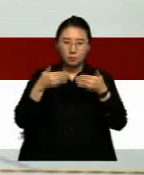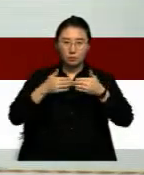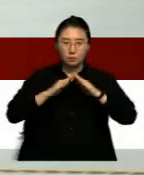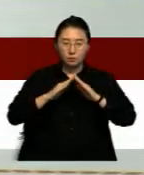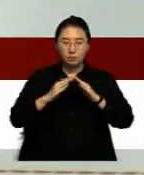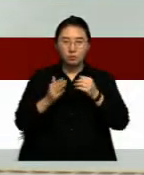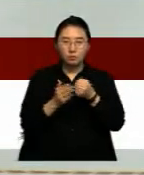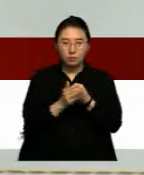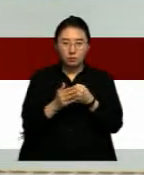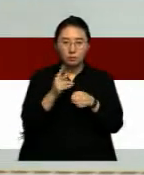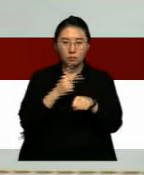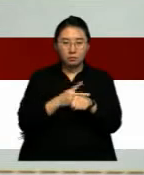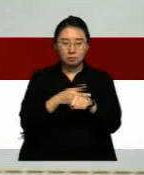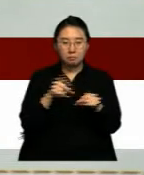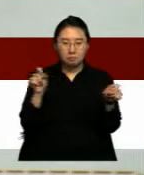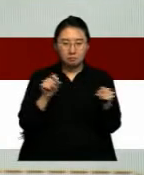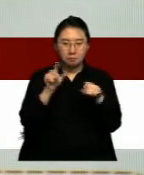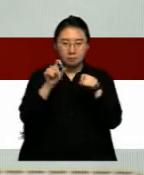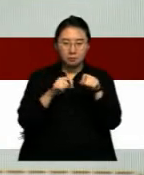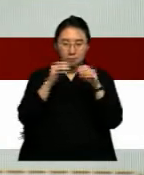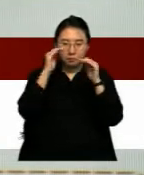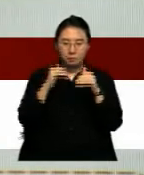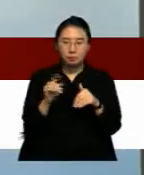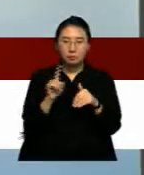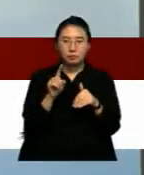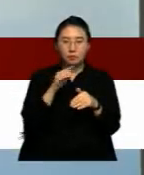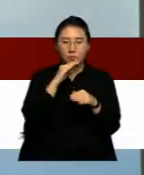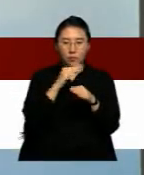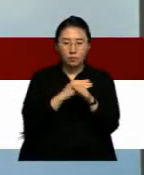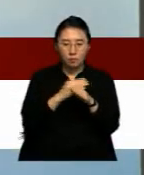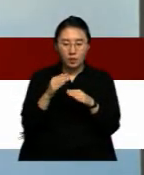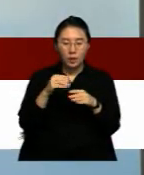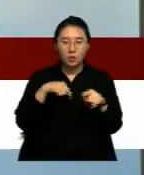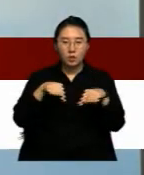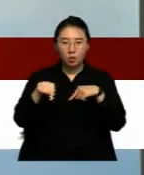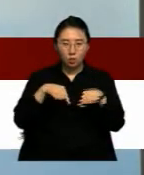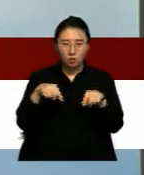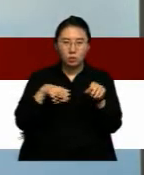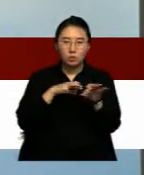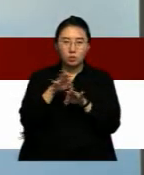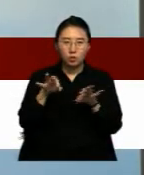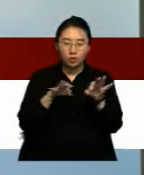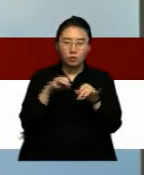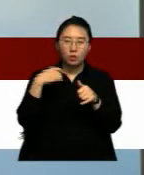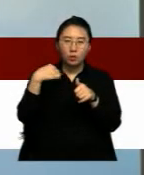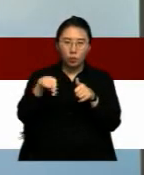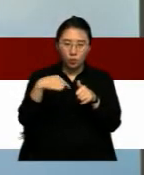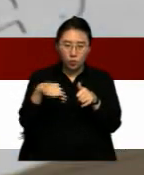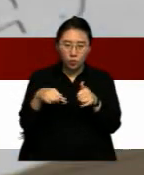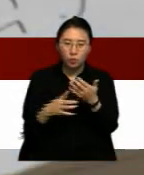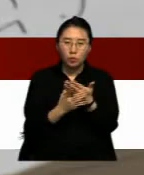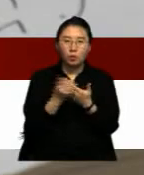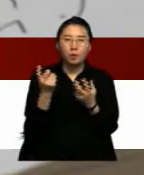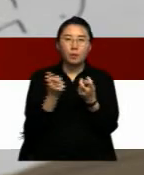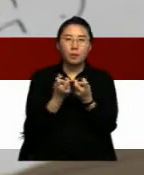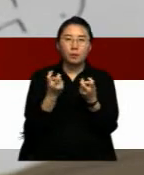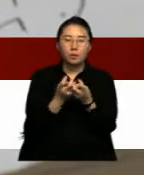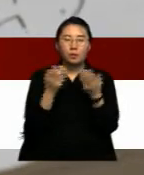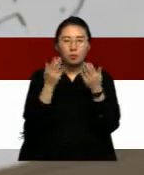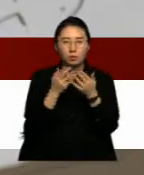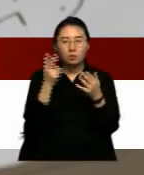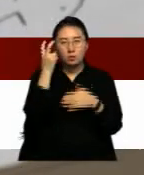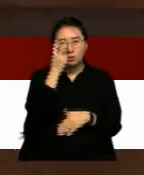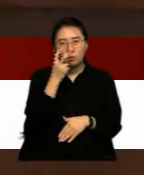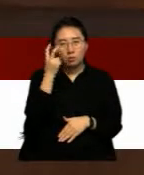구성했습니다. 교육 내용을 살펴보면 남북의 정치와 경제, 교육 등 각 분야의 통합 방안을 집중